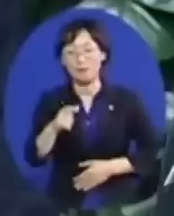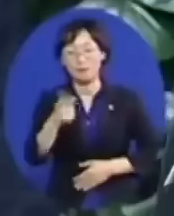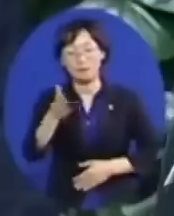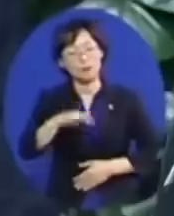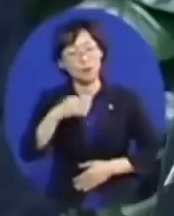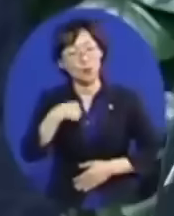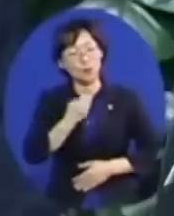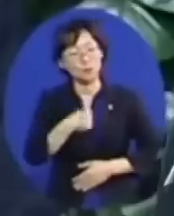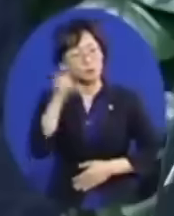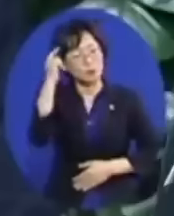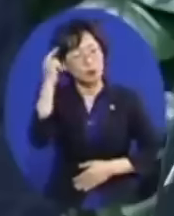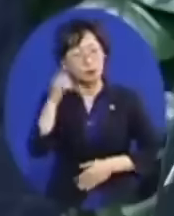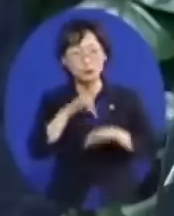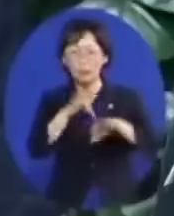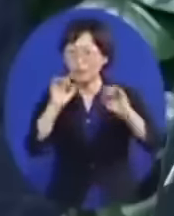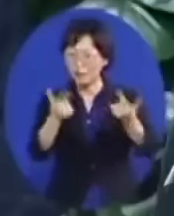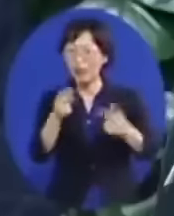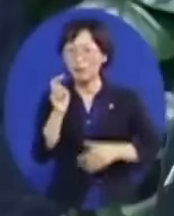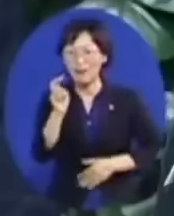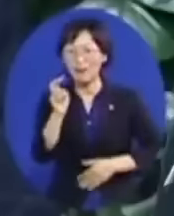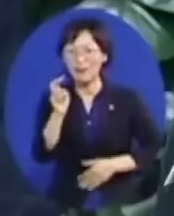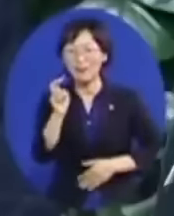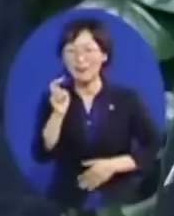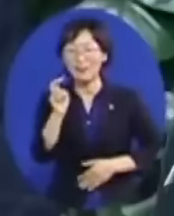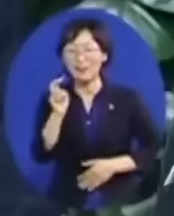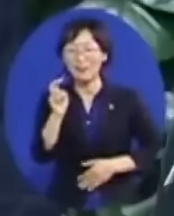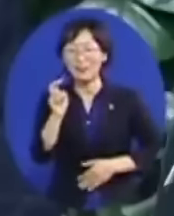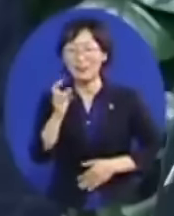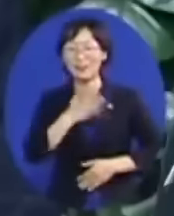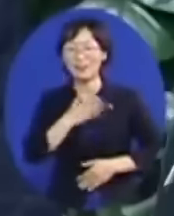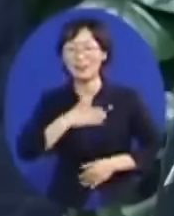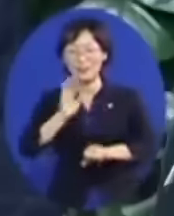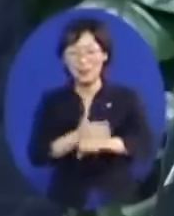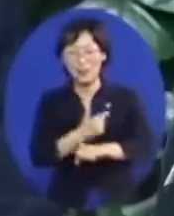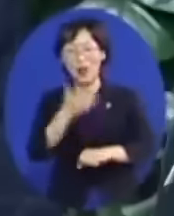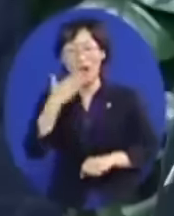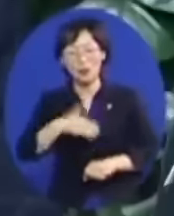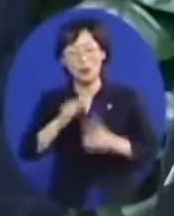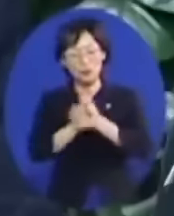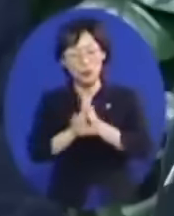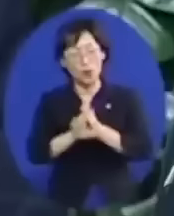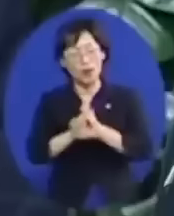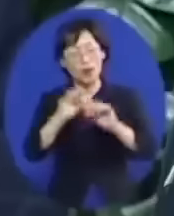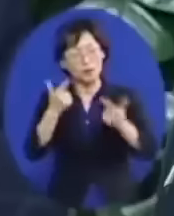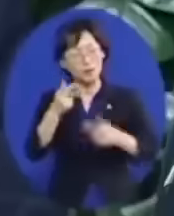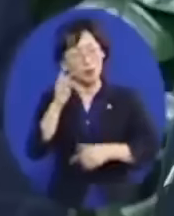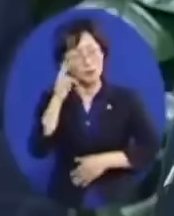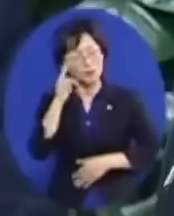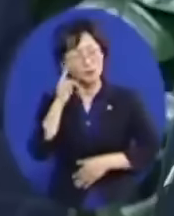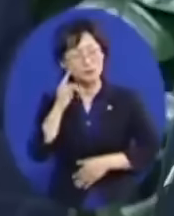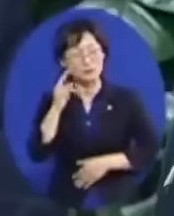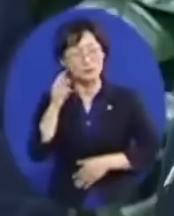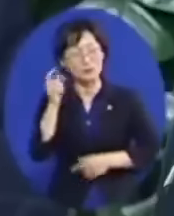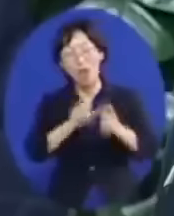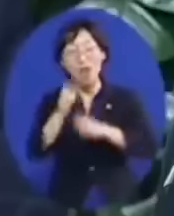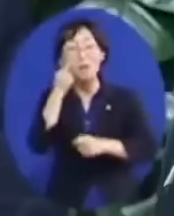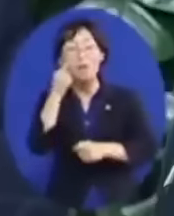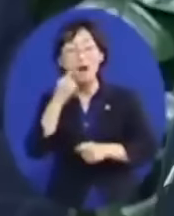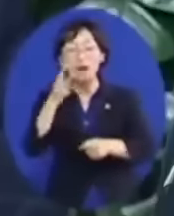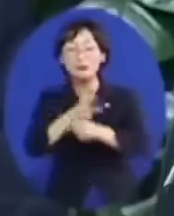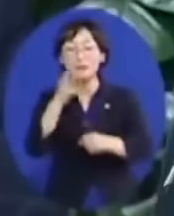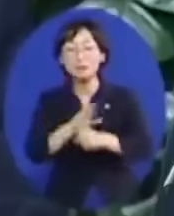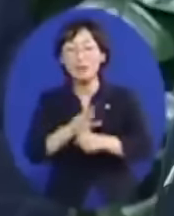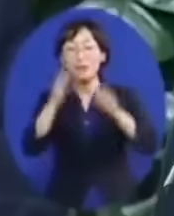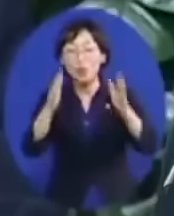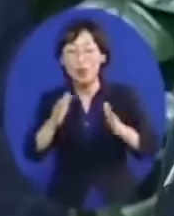생각에 이 귀신이 아닌가 보다. 내가 잘못 알고 기도하는가 아닌가. 그래도 좀 더 해보자. 세 시간째